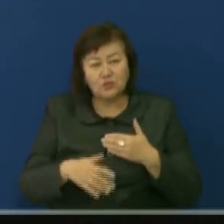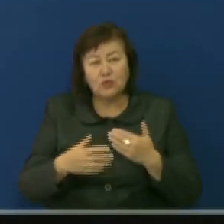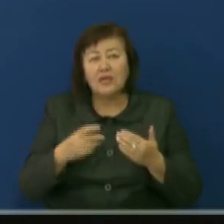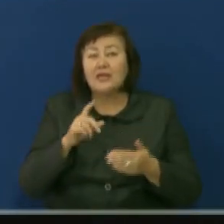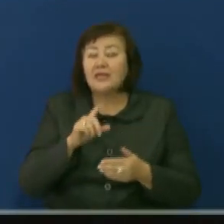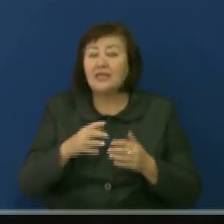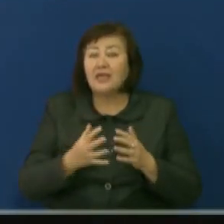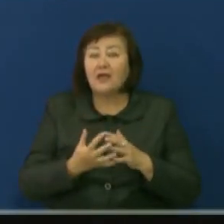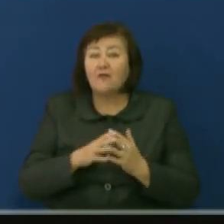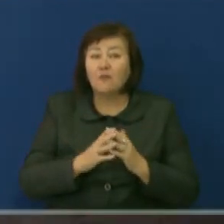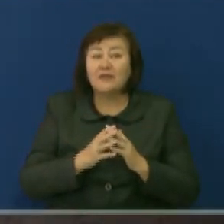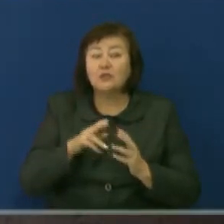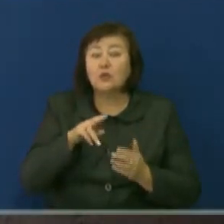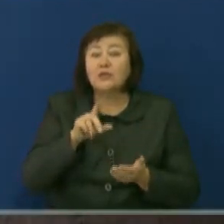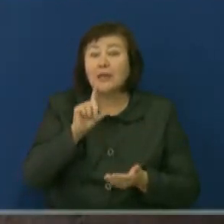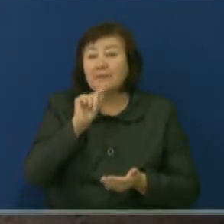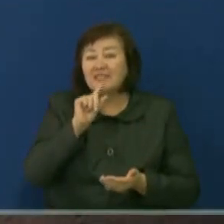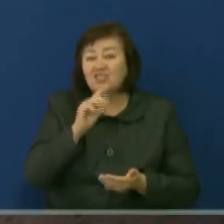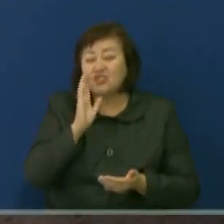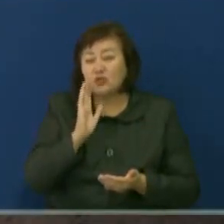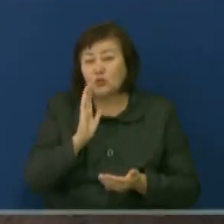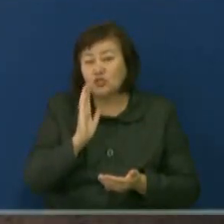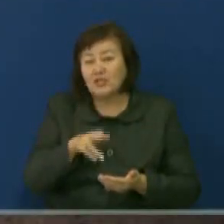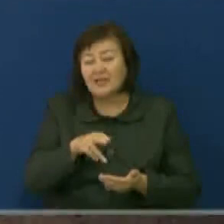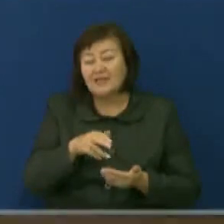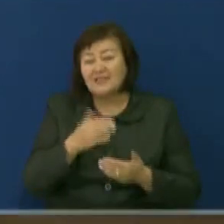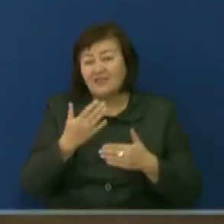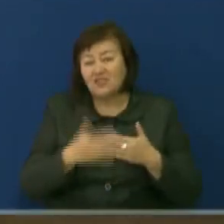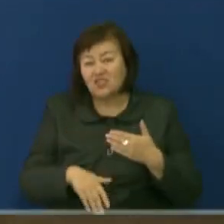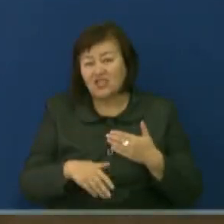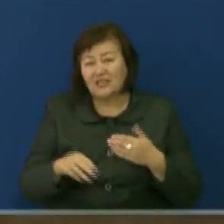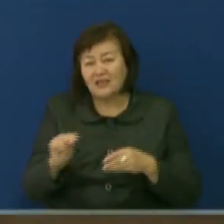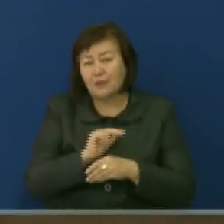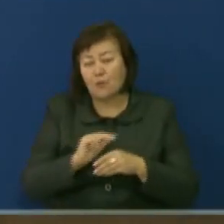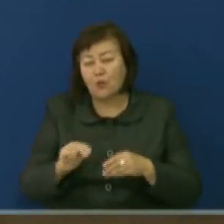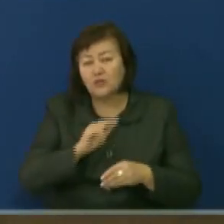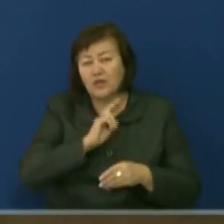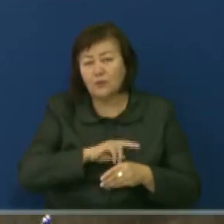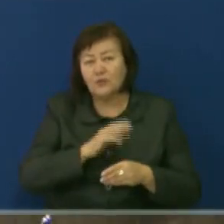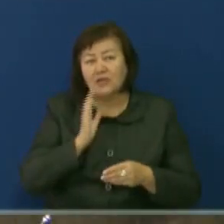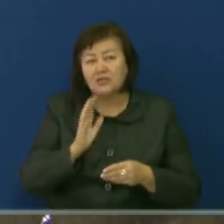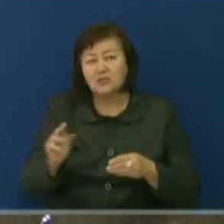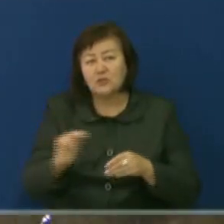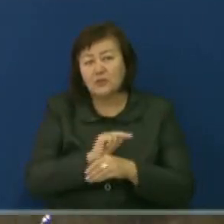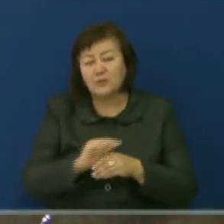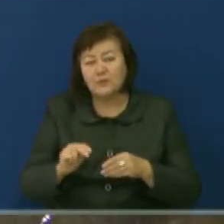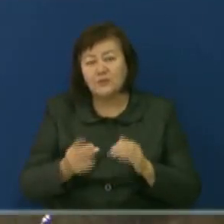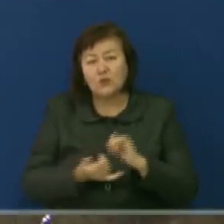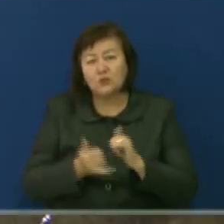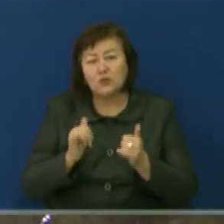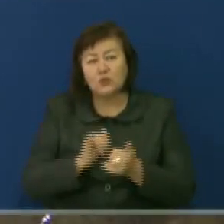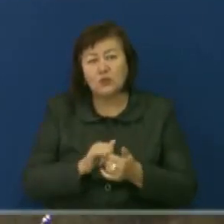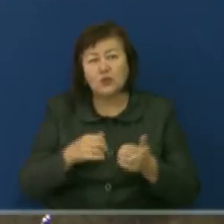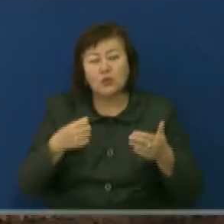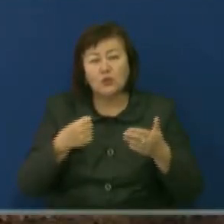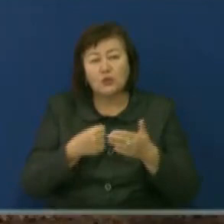планируется провести средний ремонт дорог от улицы Билибаева до улицы Фабричной. Кроме того, будет отремонтирована дорога от улицы Ускаменогорская